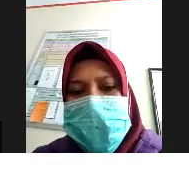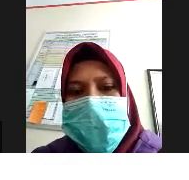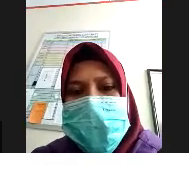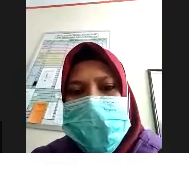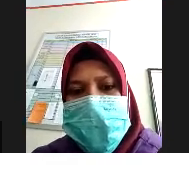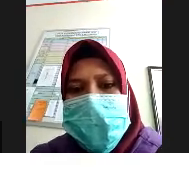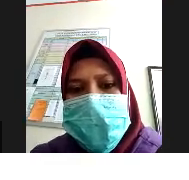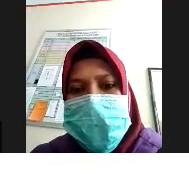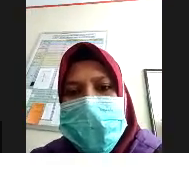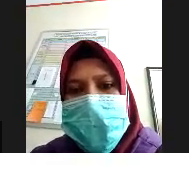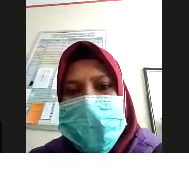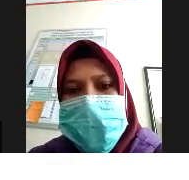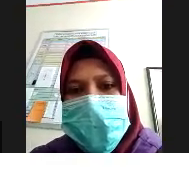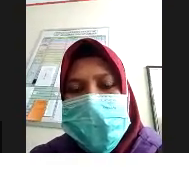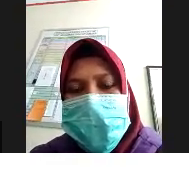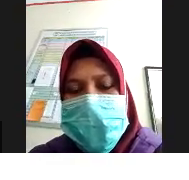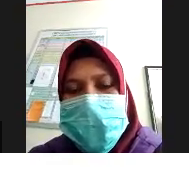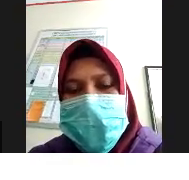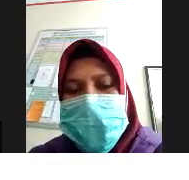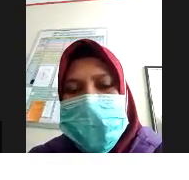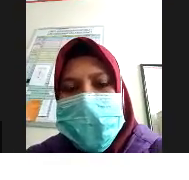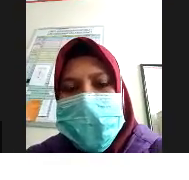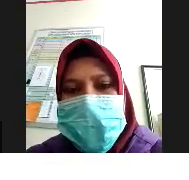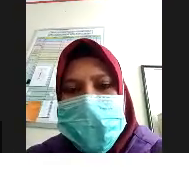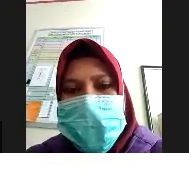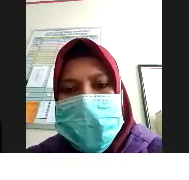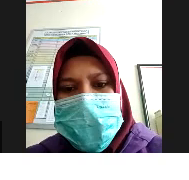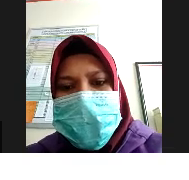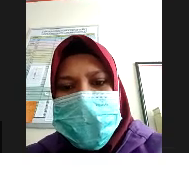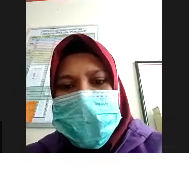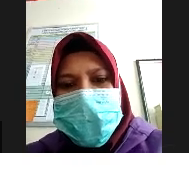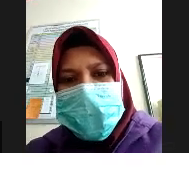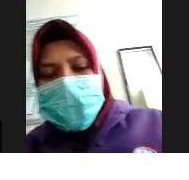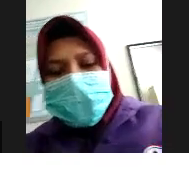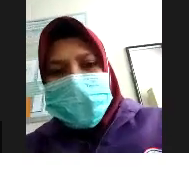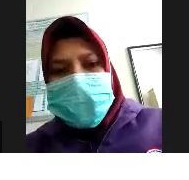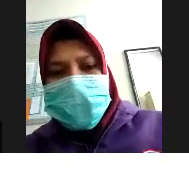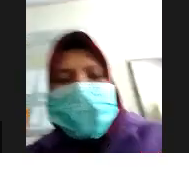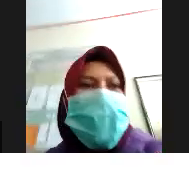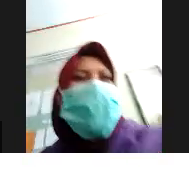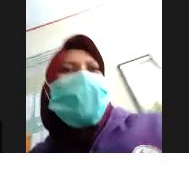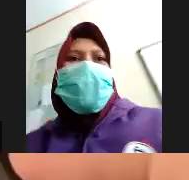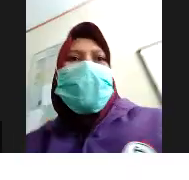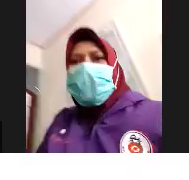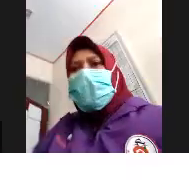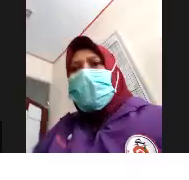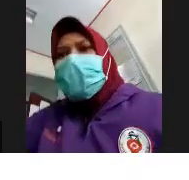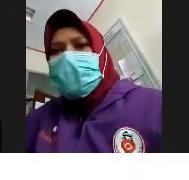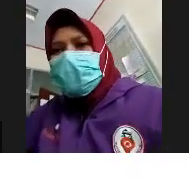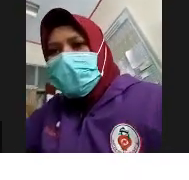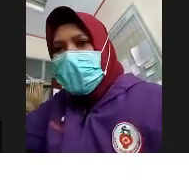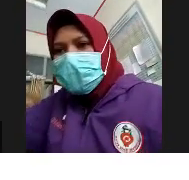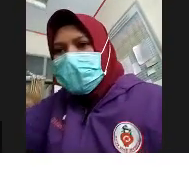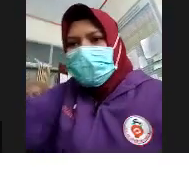Ketika rapat, gunakan fasilitas secara daring agar meminimalisir pertemuan skala besar. Jika diharuskan